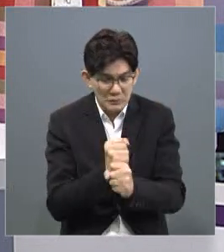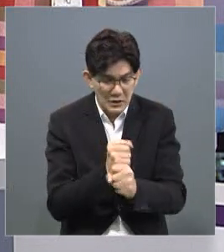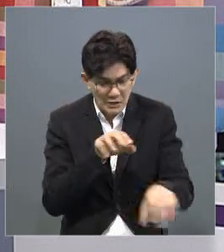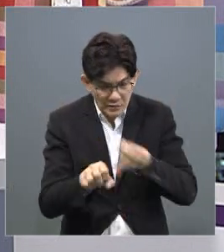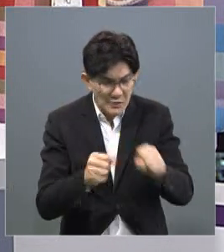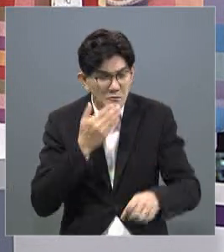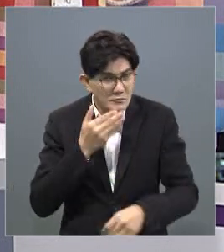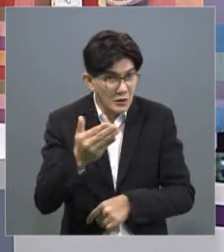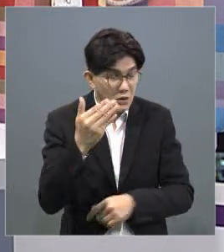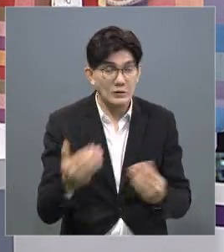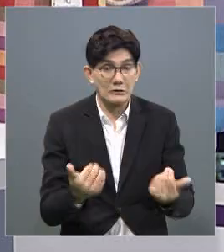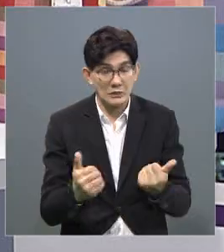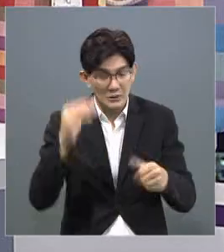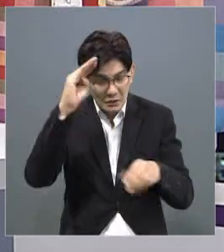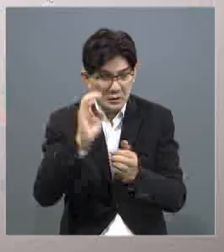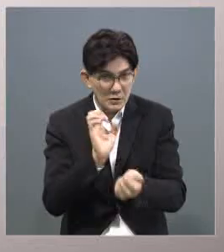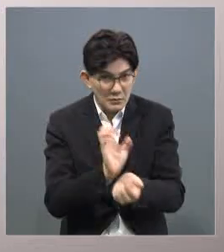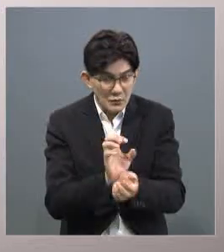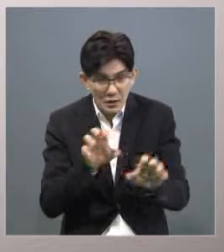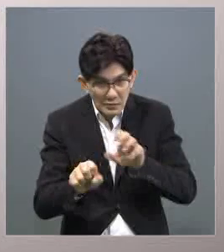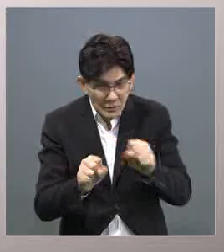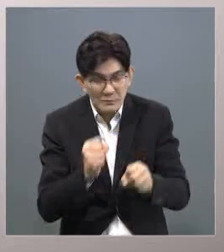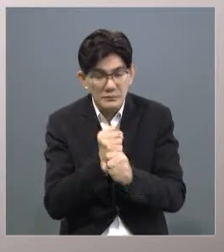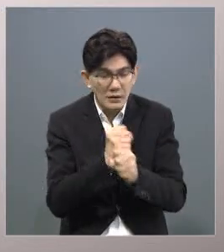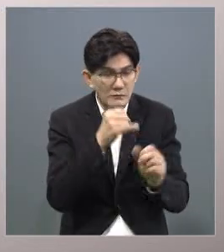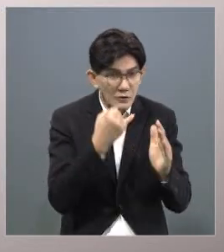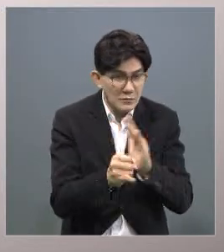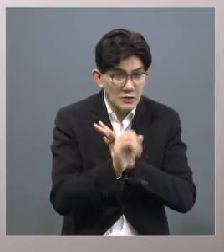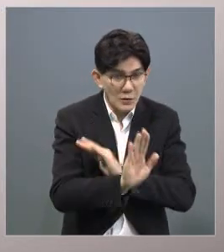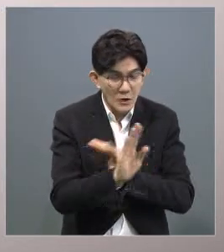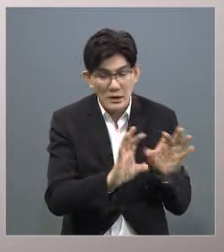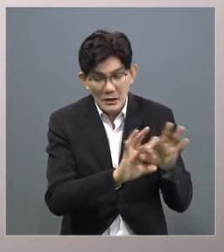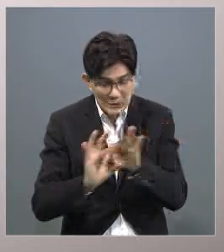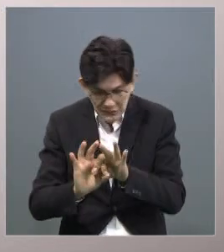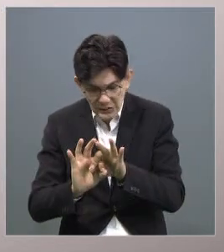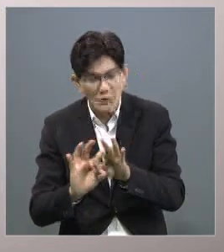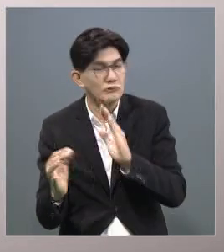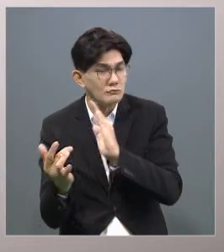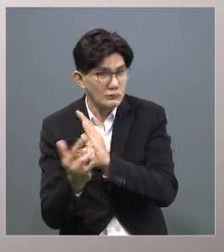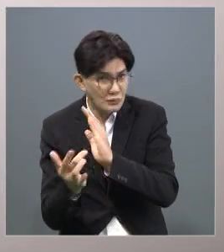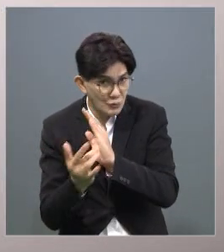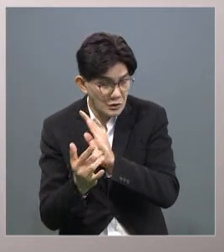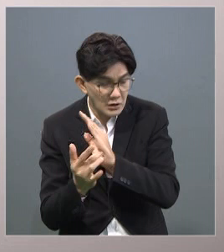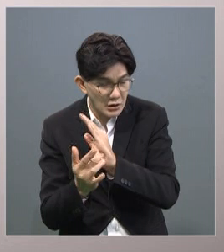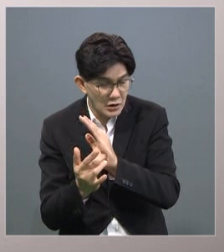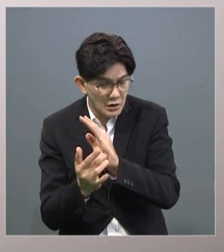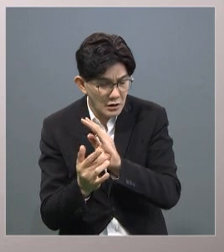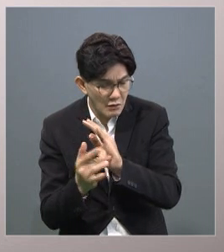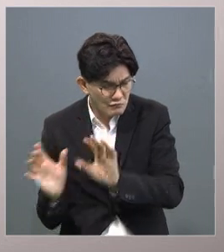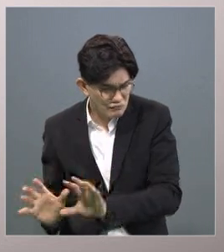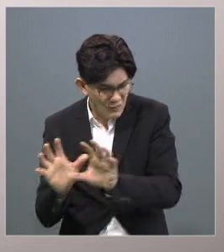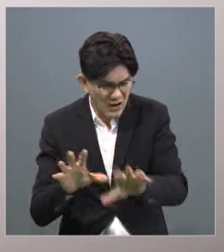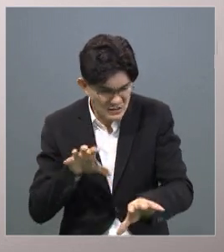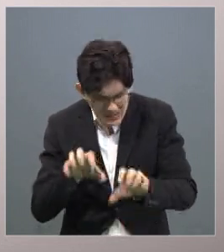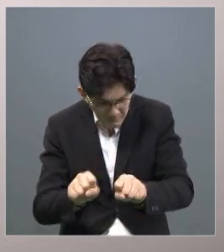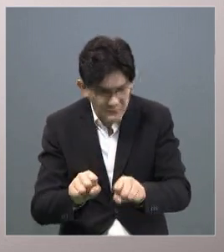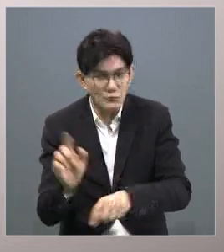กันมาอย่างต่อเนื่องล่าสุดทางตำรวจกองบังคับการปราบปรามการกระทำความผิดเกี่ยวกับอาชญากรรมทางเทคโนโลยีค่ะบุกเข้าไปรวบตัว